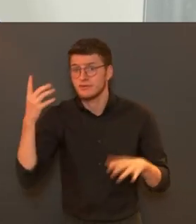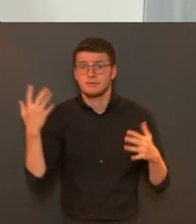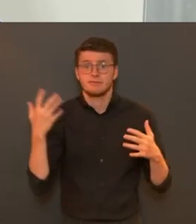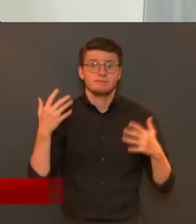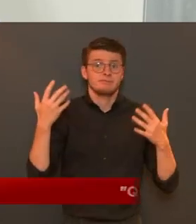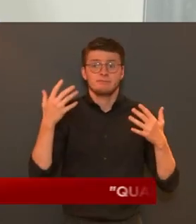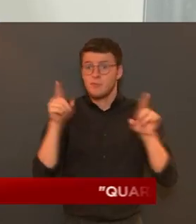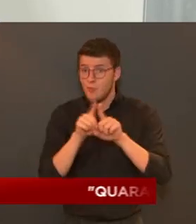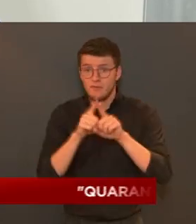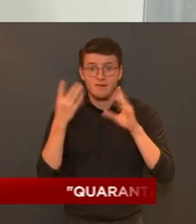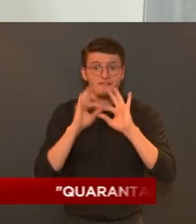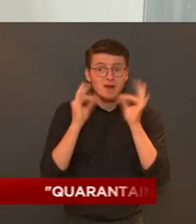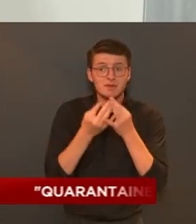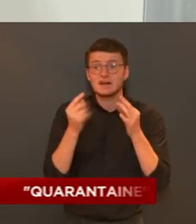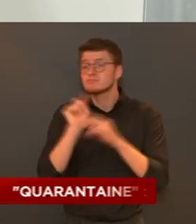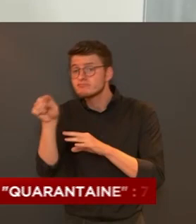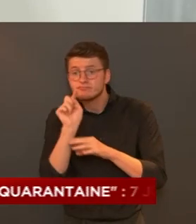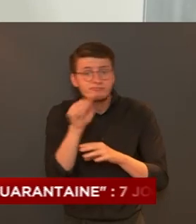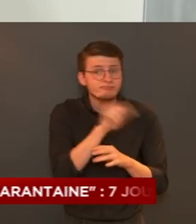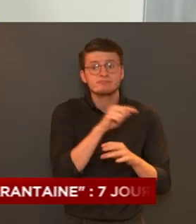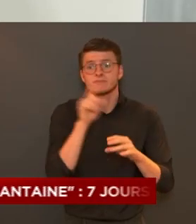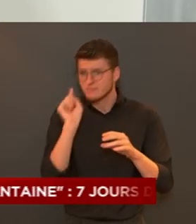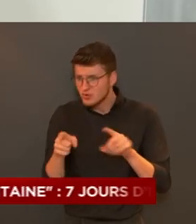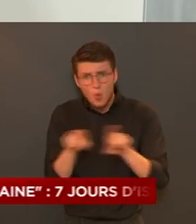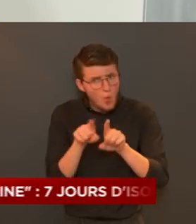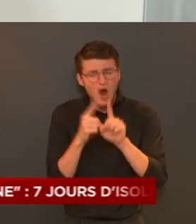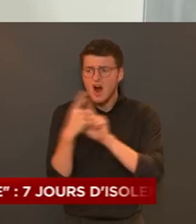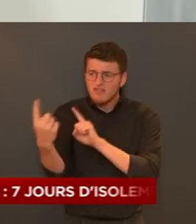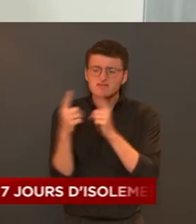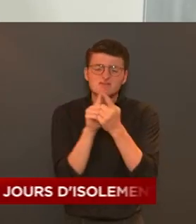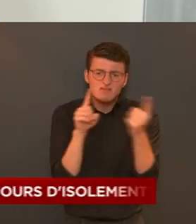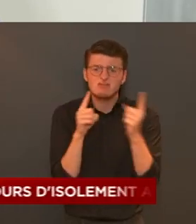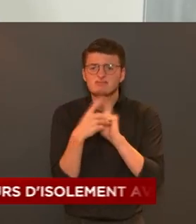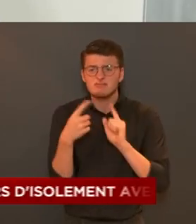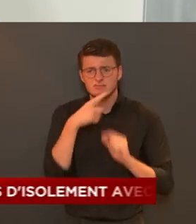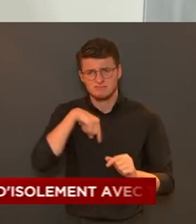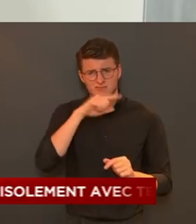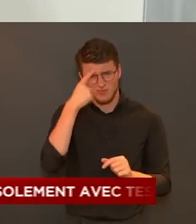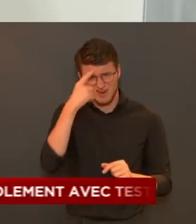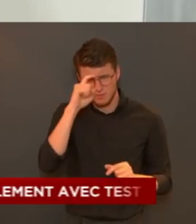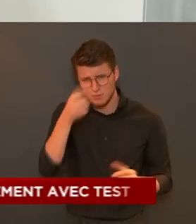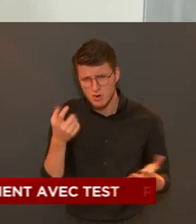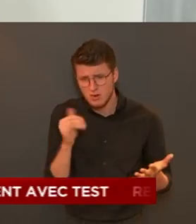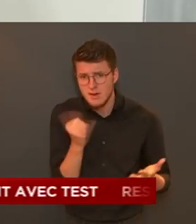instant, à l'extérieur de chez vous, ailleurs, vous devrez toujours garder cette distance. Et nous savons tous que c'est très